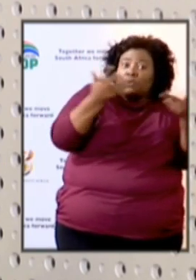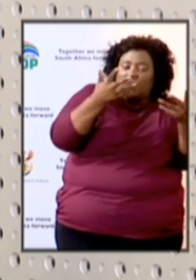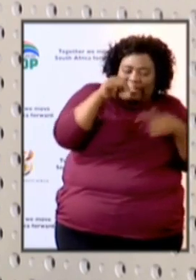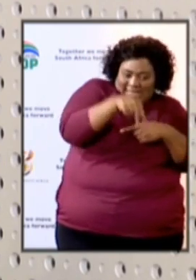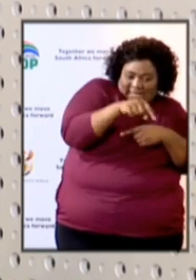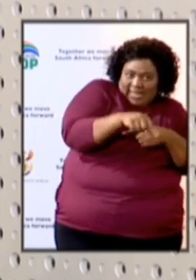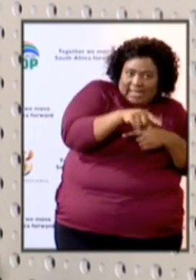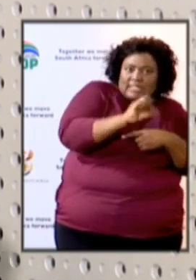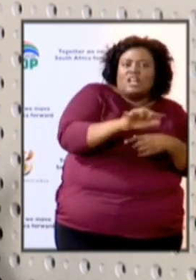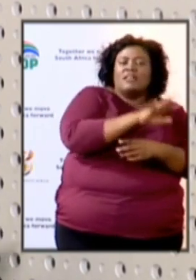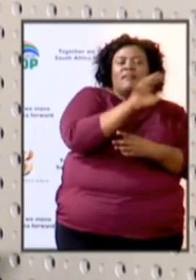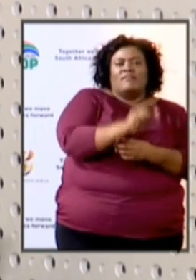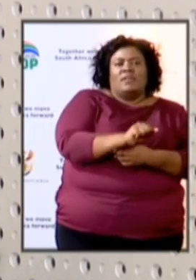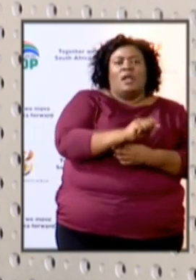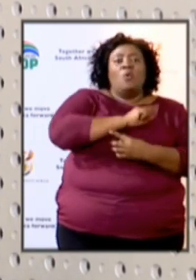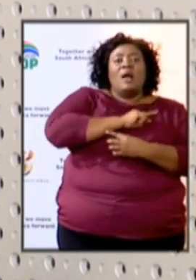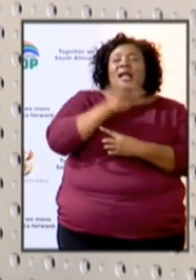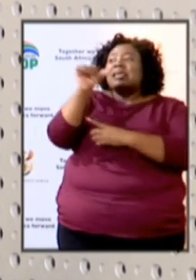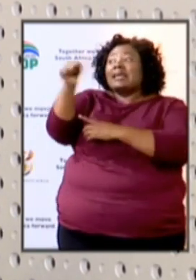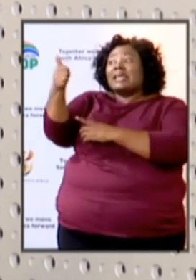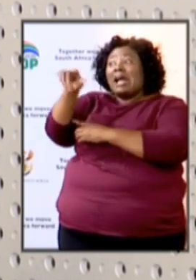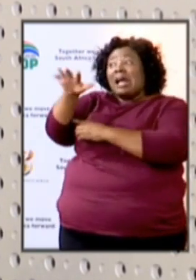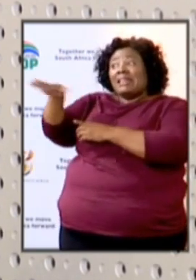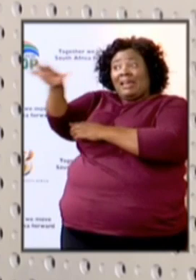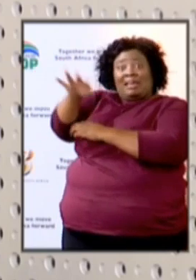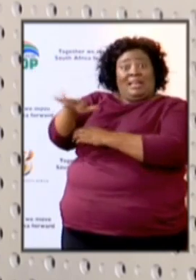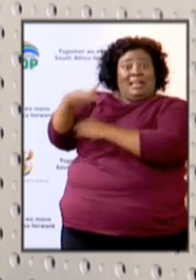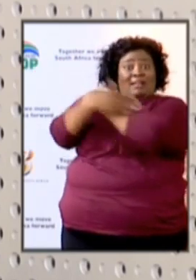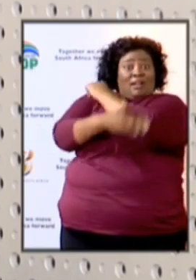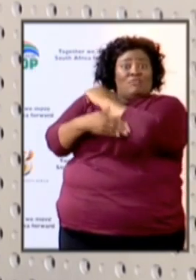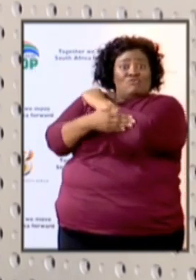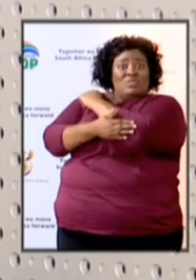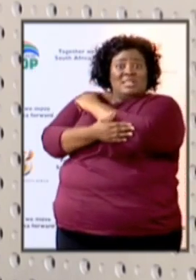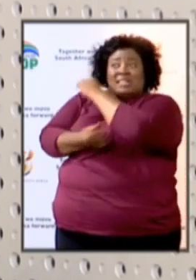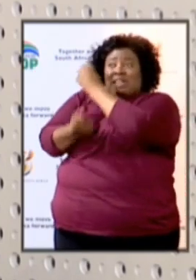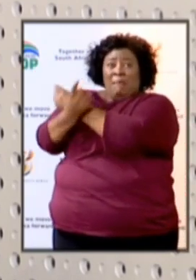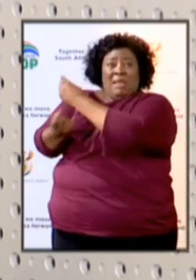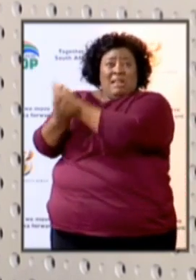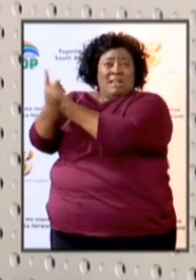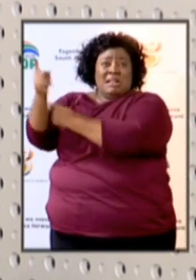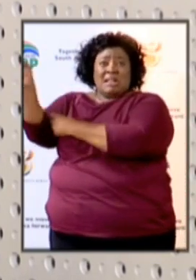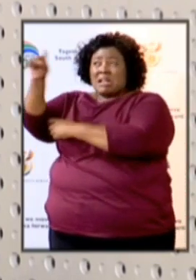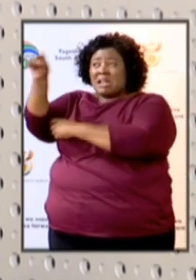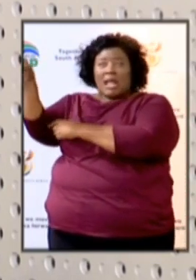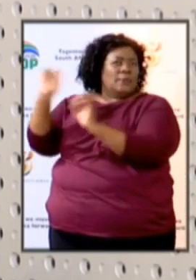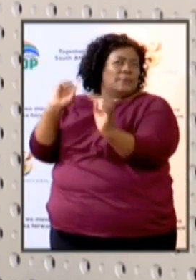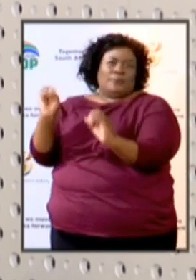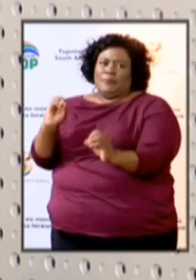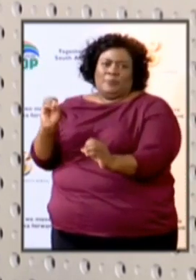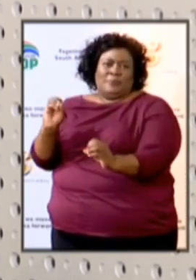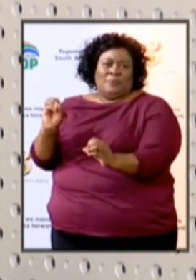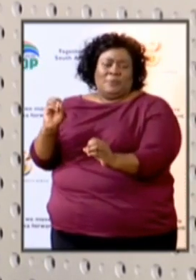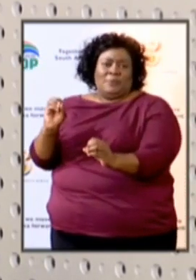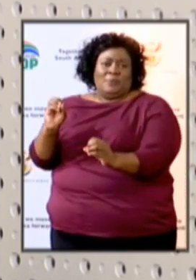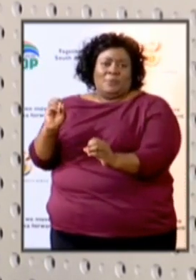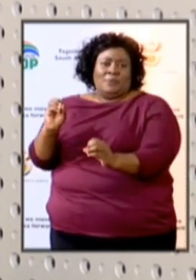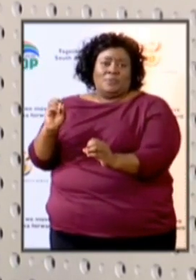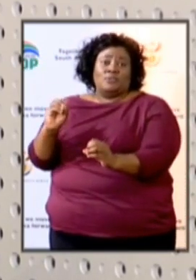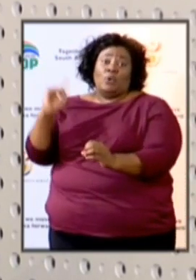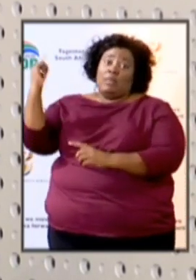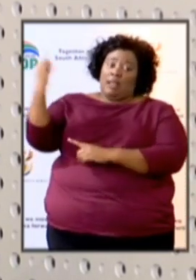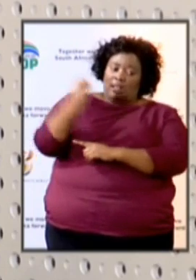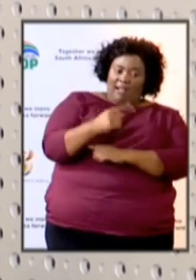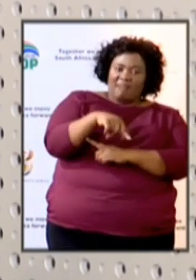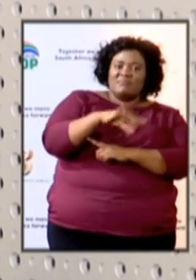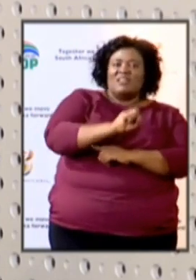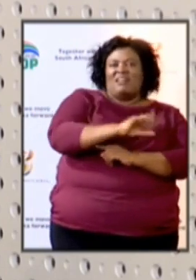treatment la, ngoba ey'ndaweni zabo ayikho lento ekhona la e-South Africa. Ake sizame ukuthi